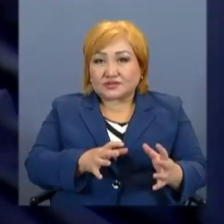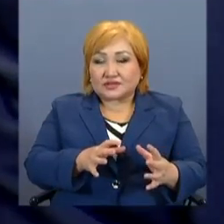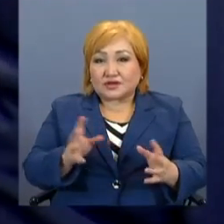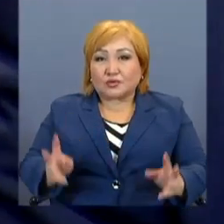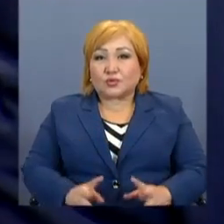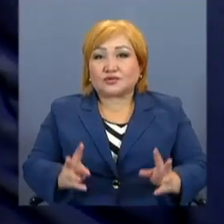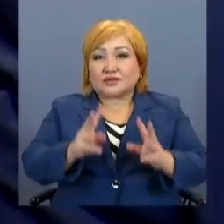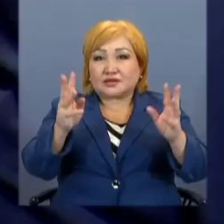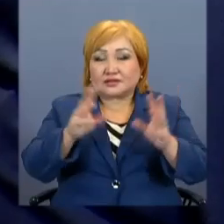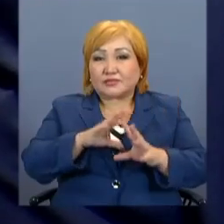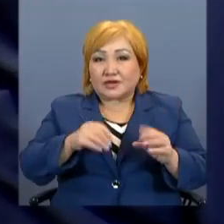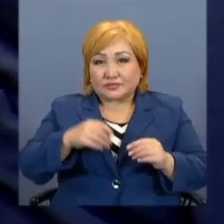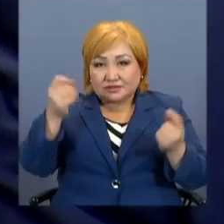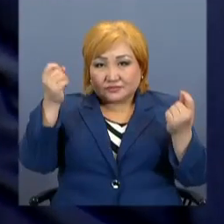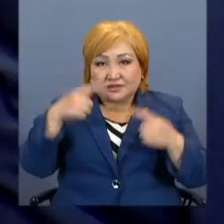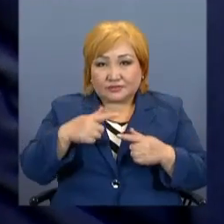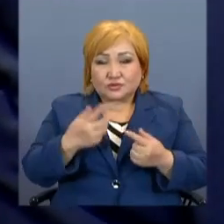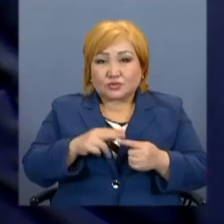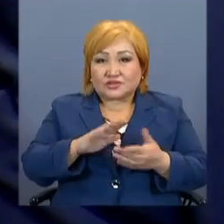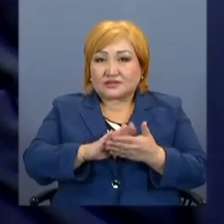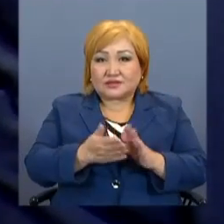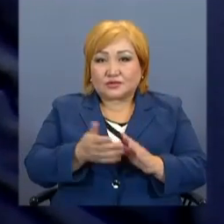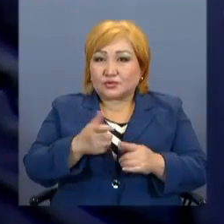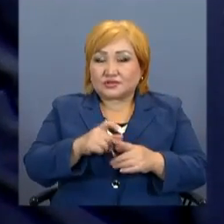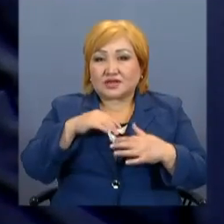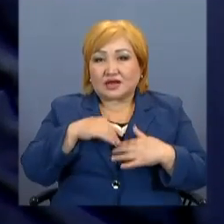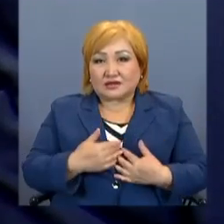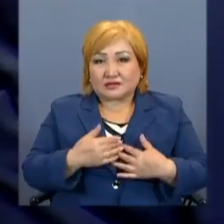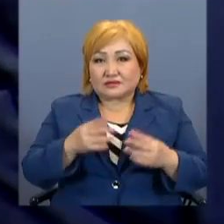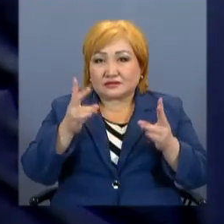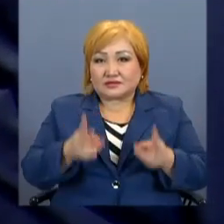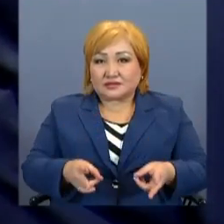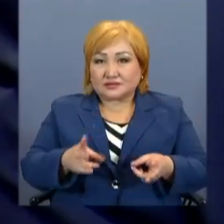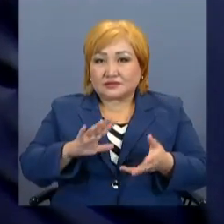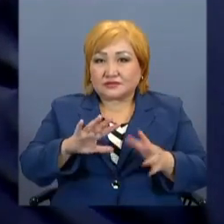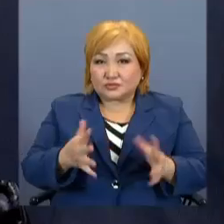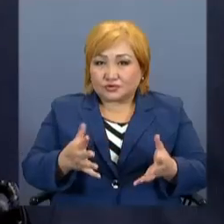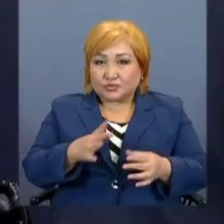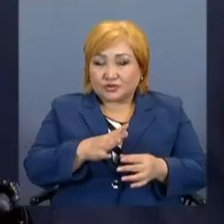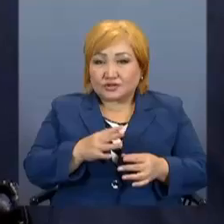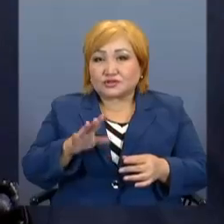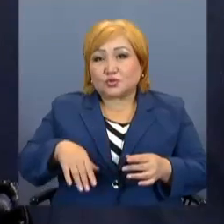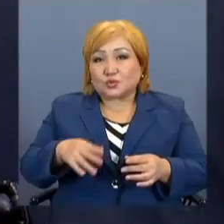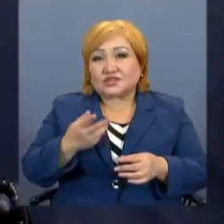өте қайғылы бір жағдай болды. Сол жағдайдан кейін біздің көліктік бақылау